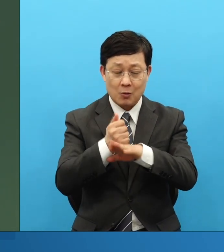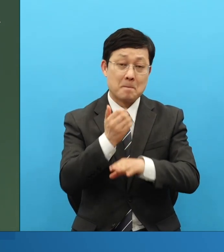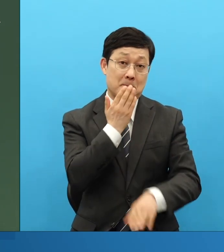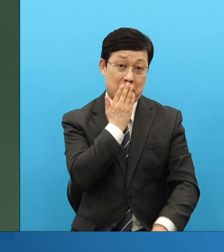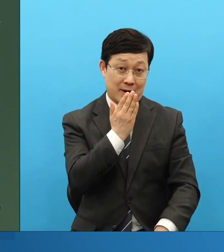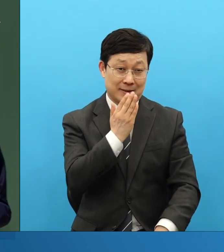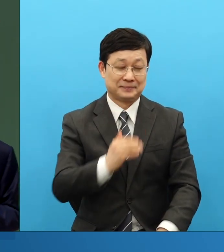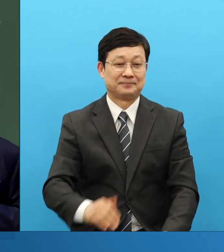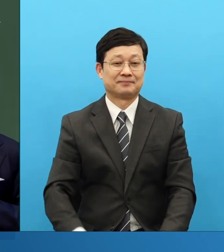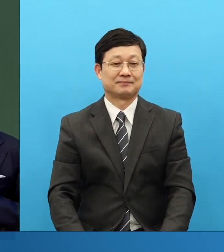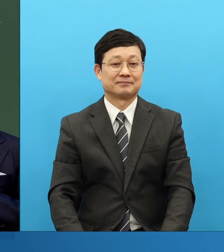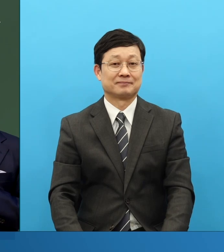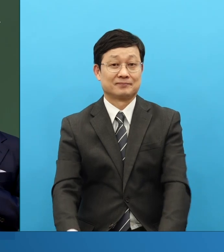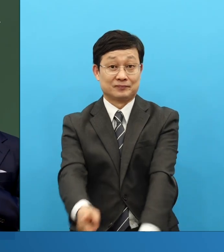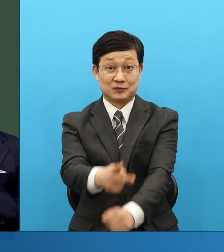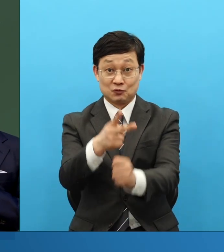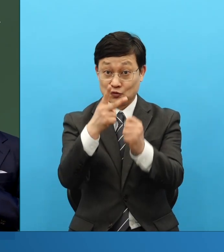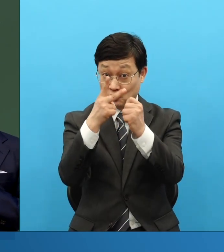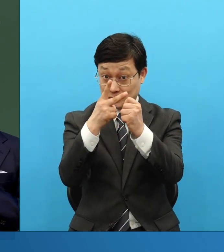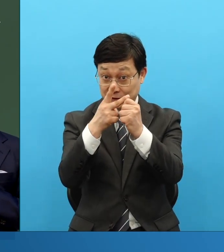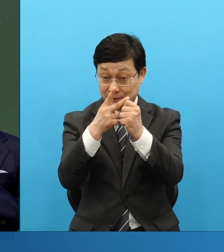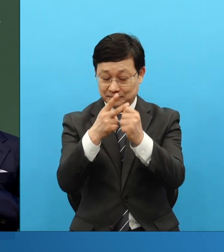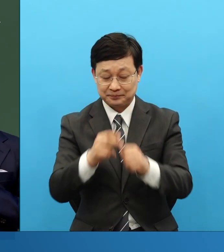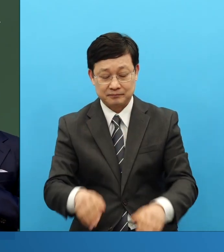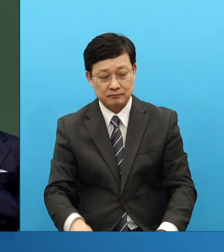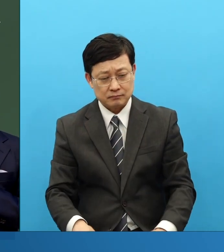second secret. 실패하는 사람들은